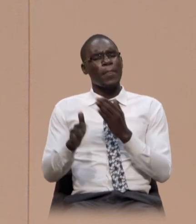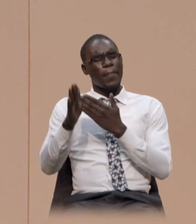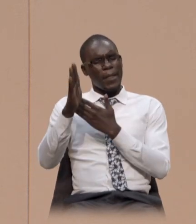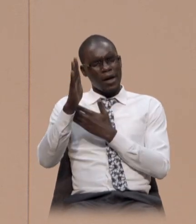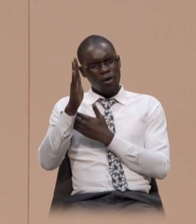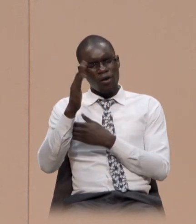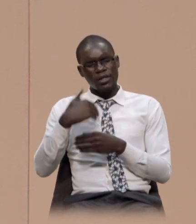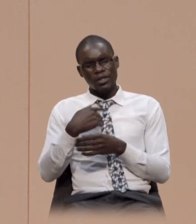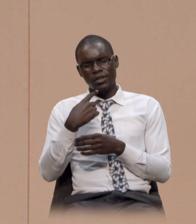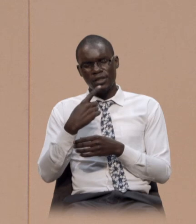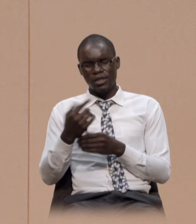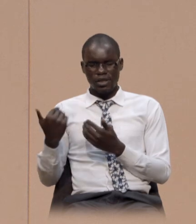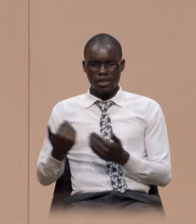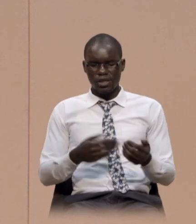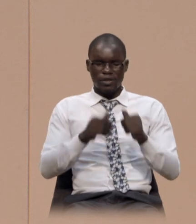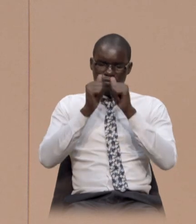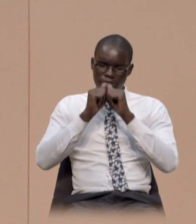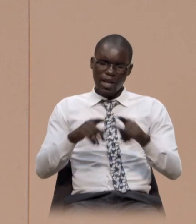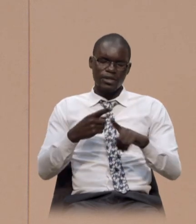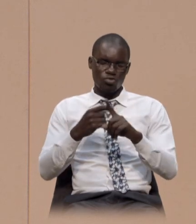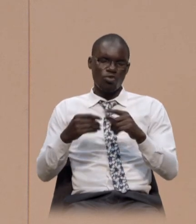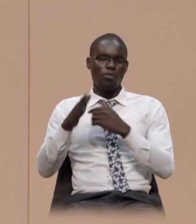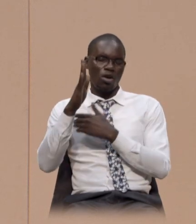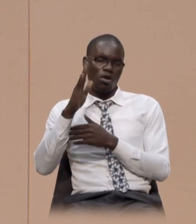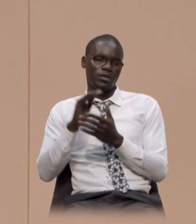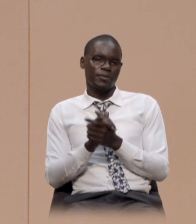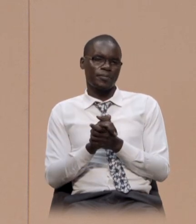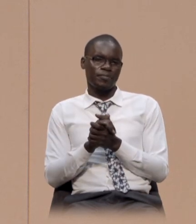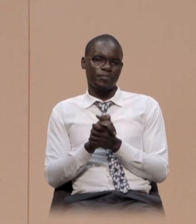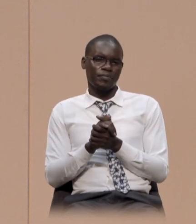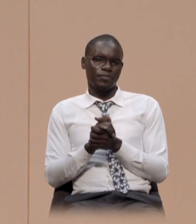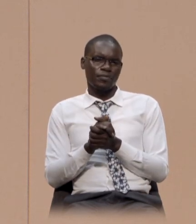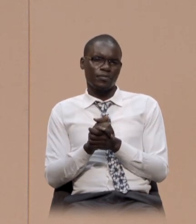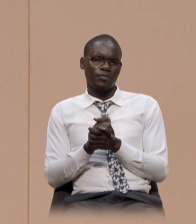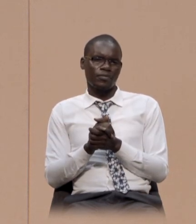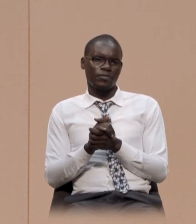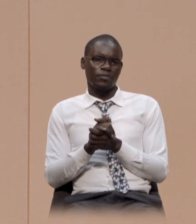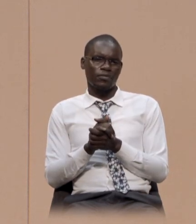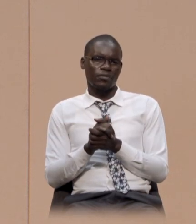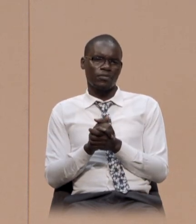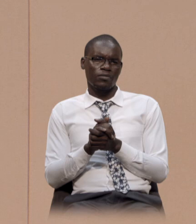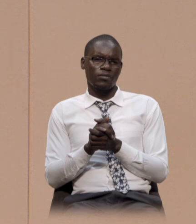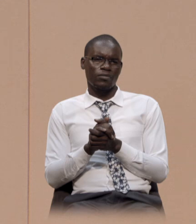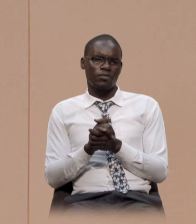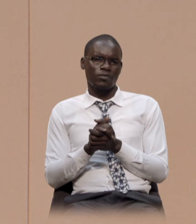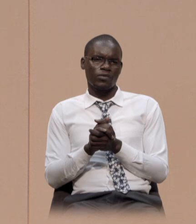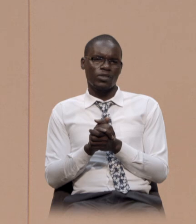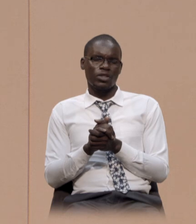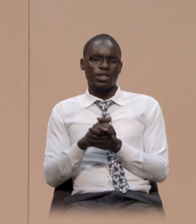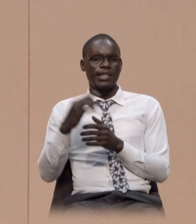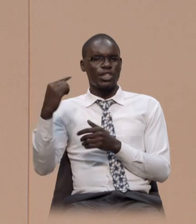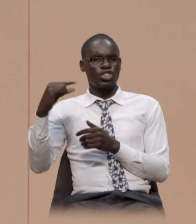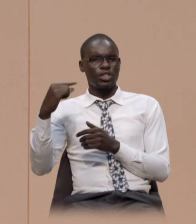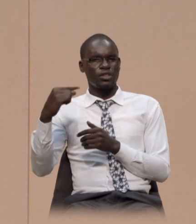kwamba watoto ni mebaraka kutoka kwa Mungu. Kitabu cha Mwanzo. Kitabu cha